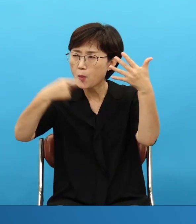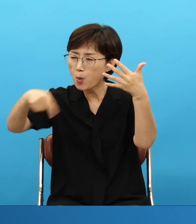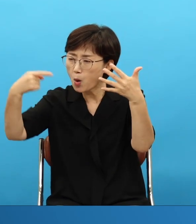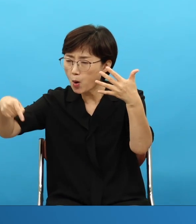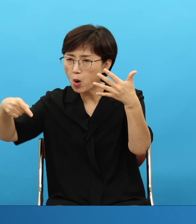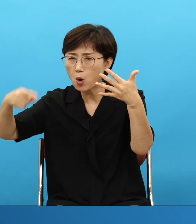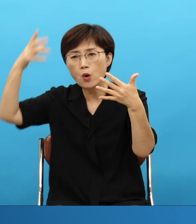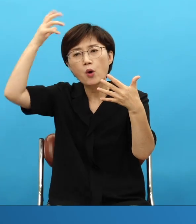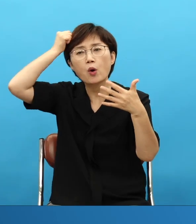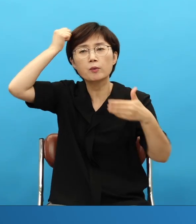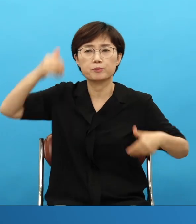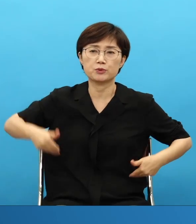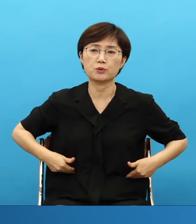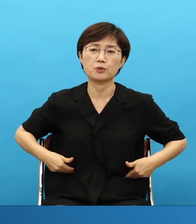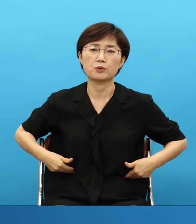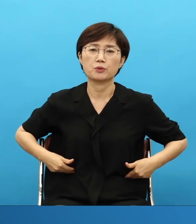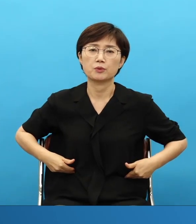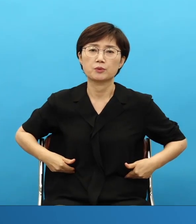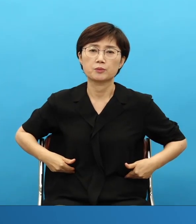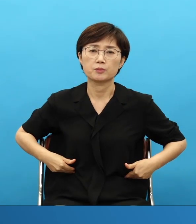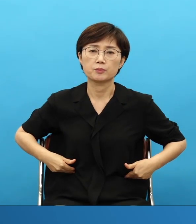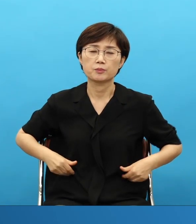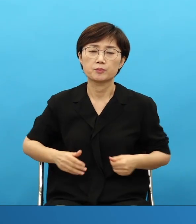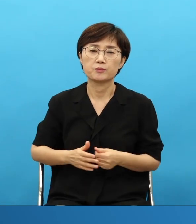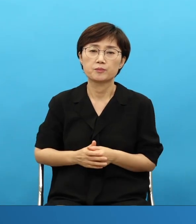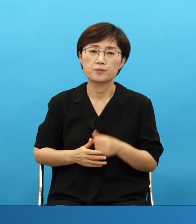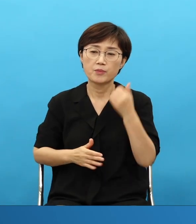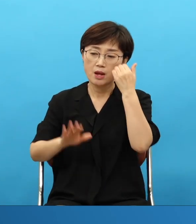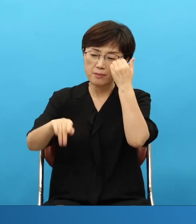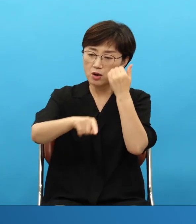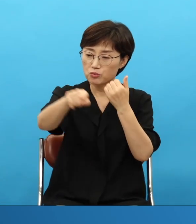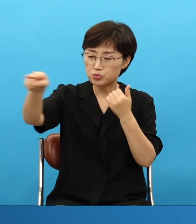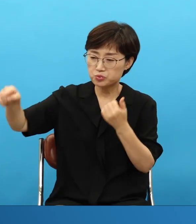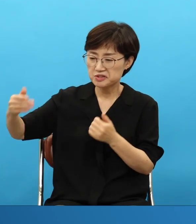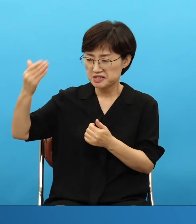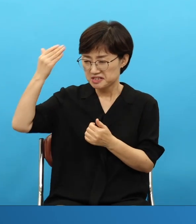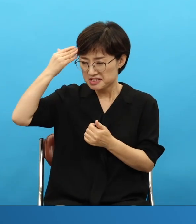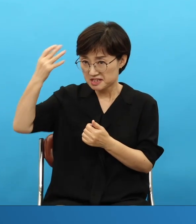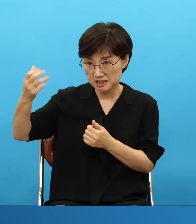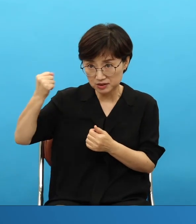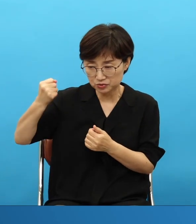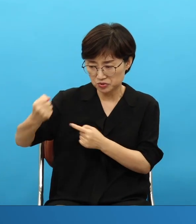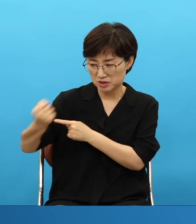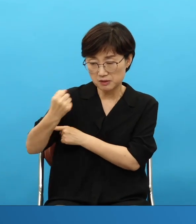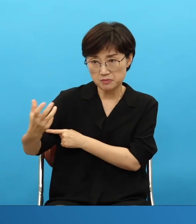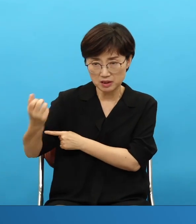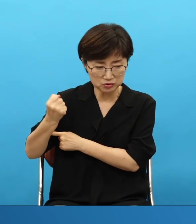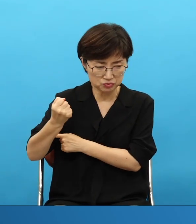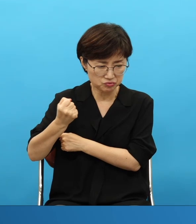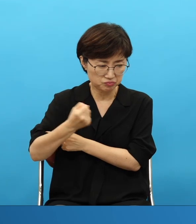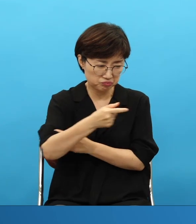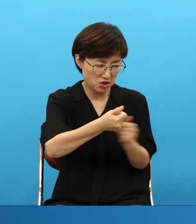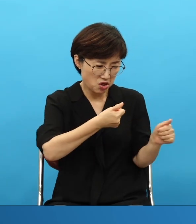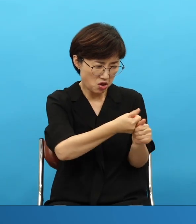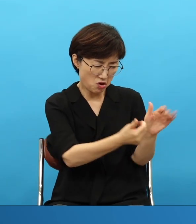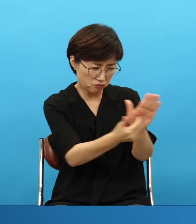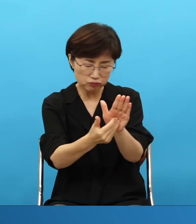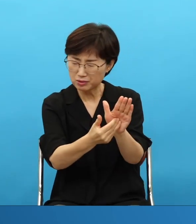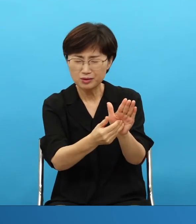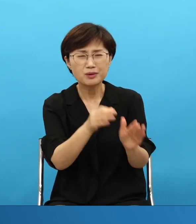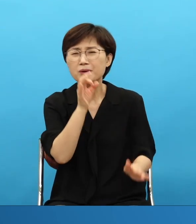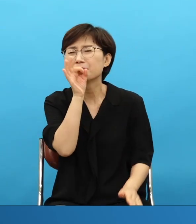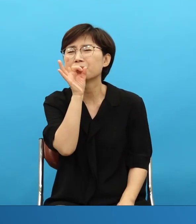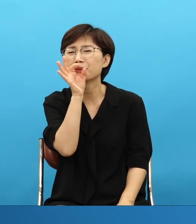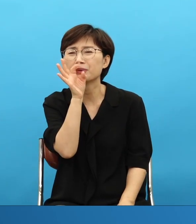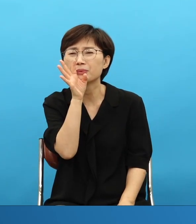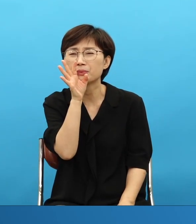to block the disaster, or else you cannot block it. 아니 실컷 강대국이나 실컷 성공했는데 이 바벨탑으로 무너지는데 어떡할 The 겁니까? powerful nations were